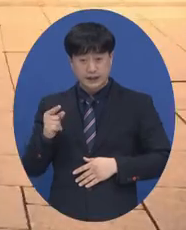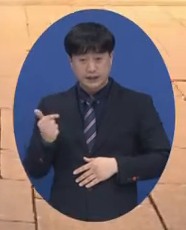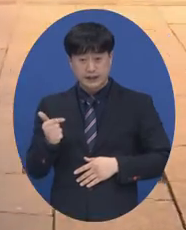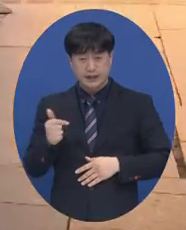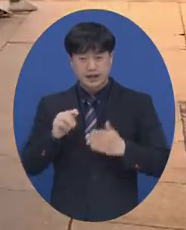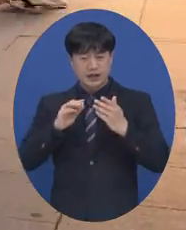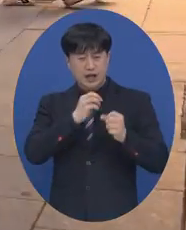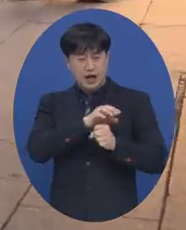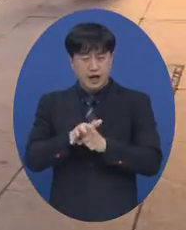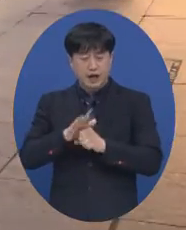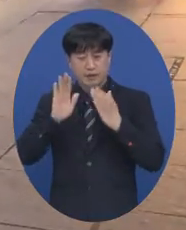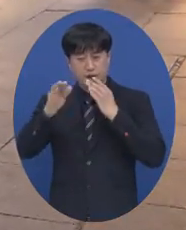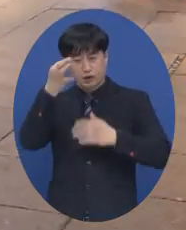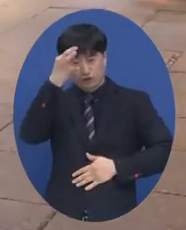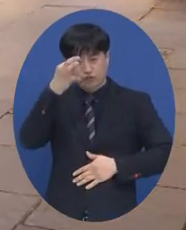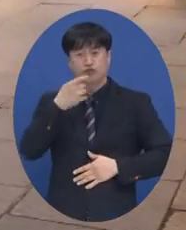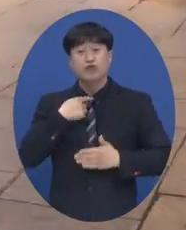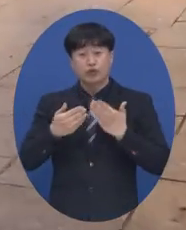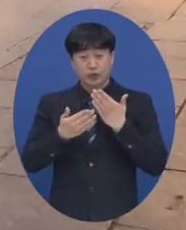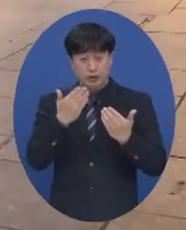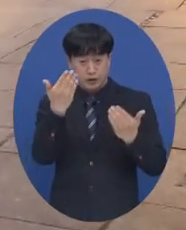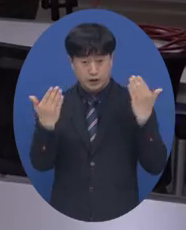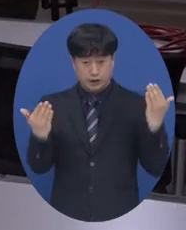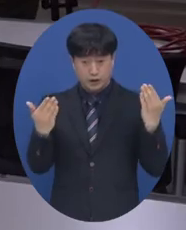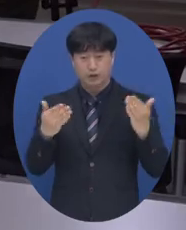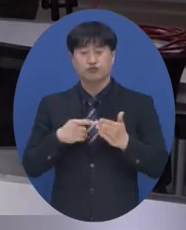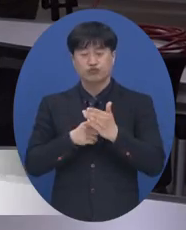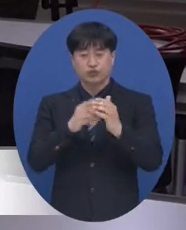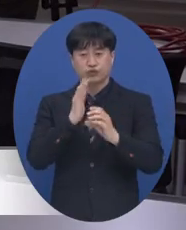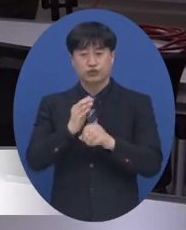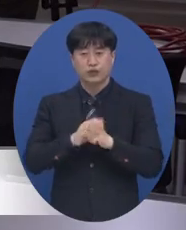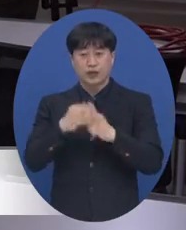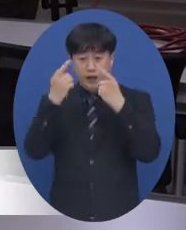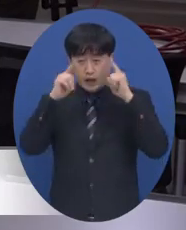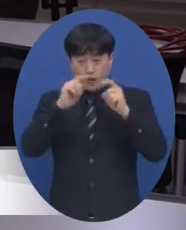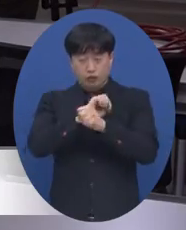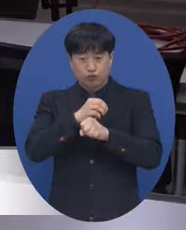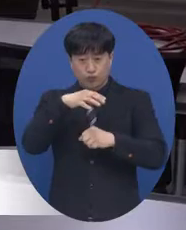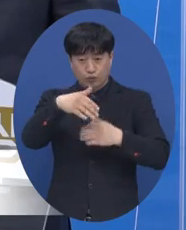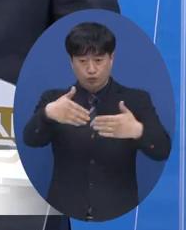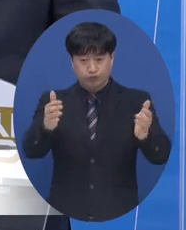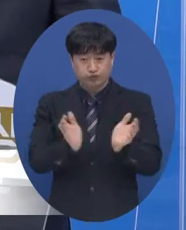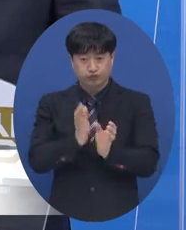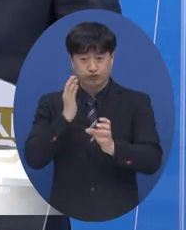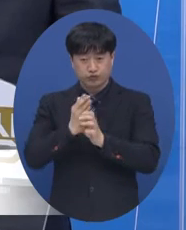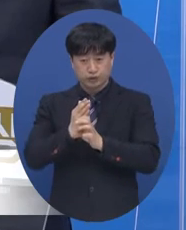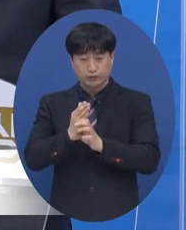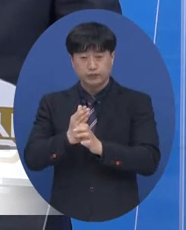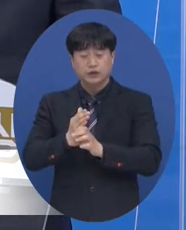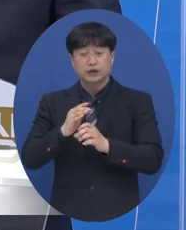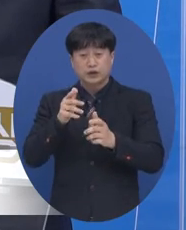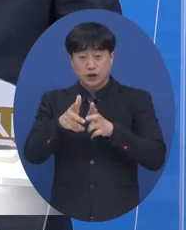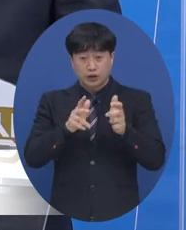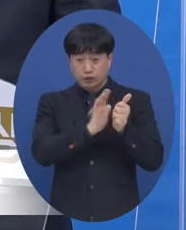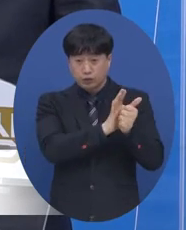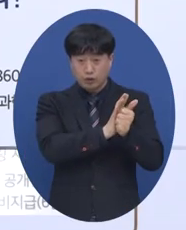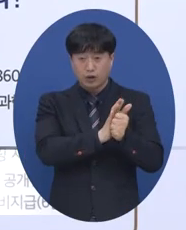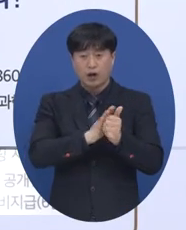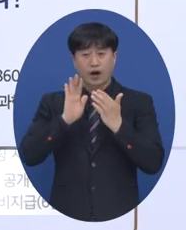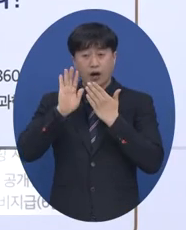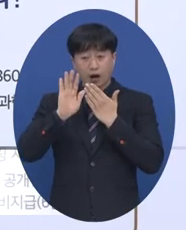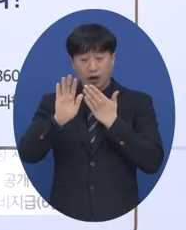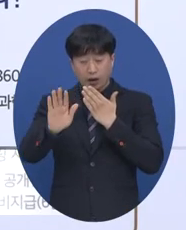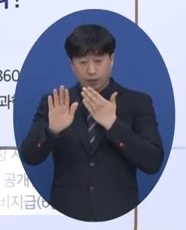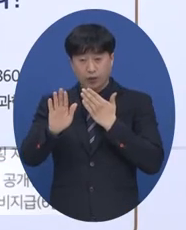미래 기술을 전시하고 체험할 수 있도록 추진하고 있습니다. 또 대학과 연구단체 중심으로 이루어졌던 연구사업 지원을 앞으로는